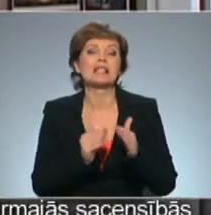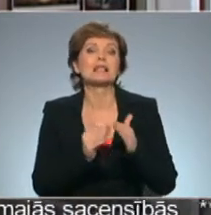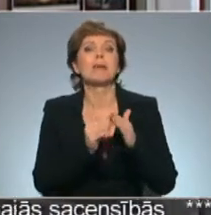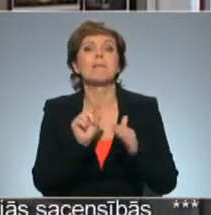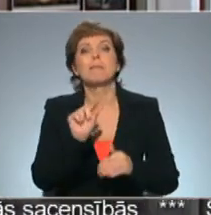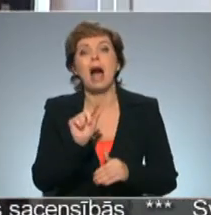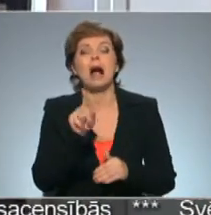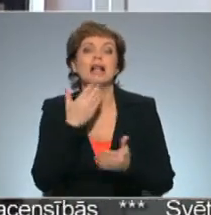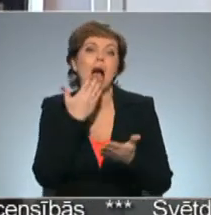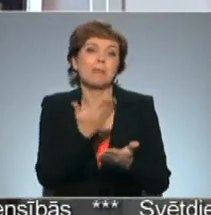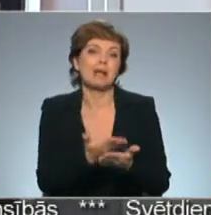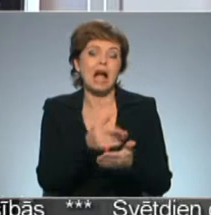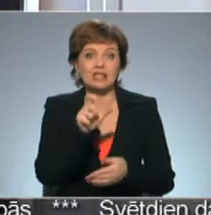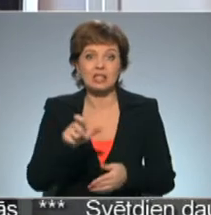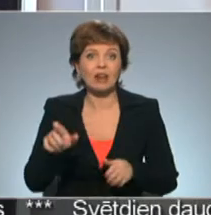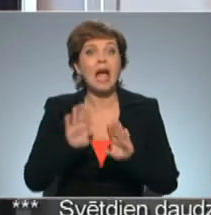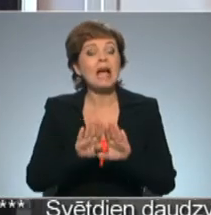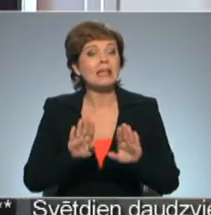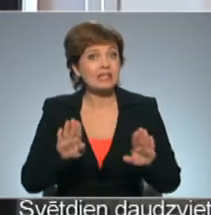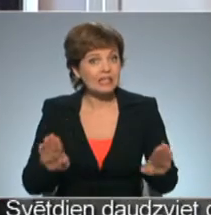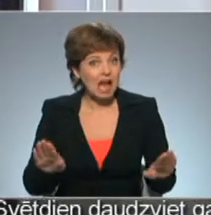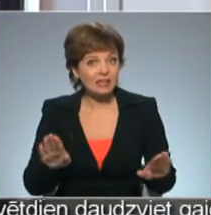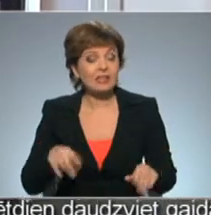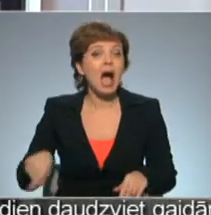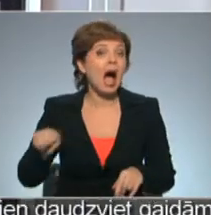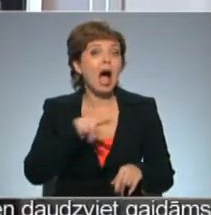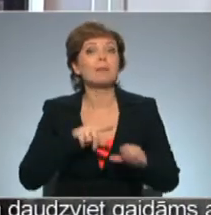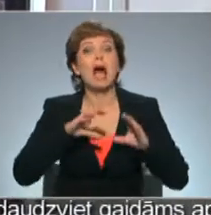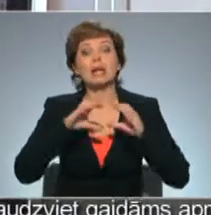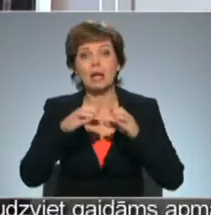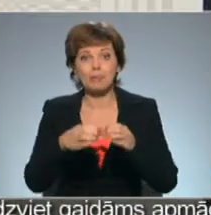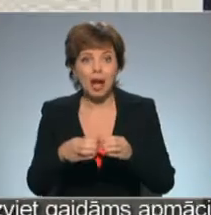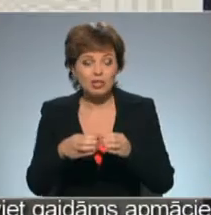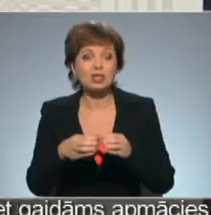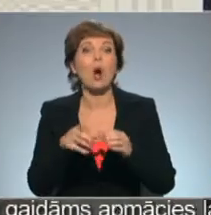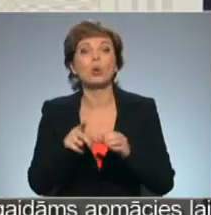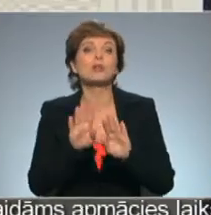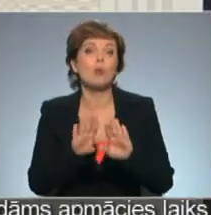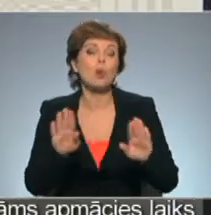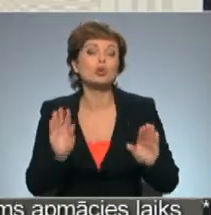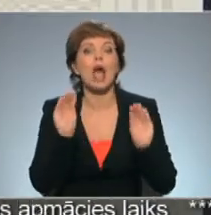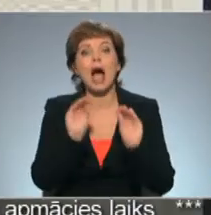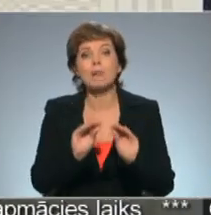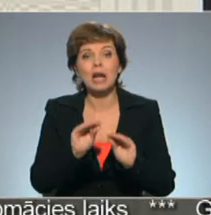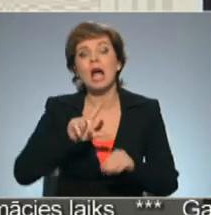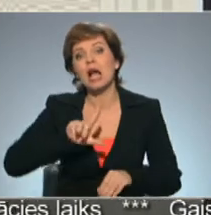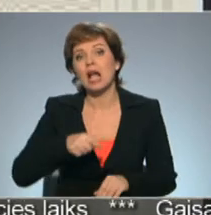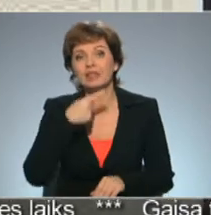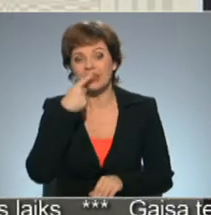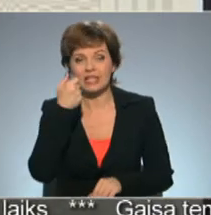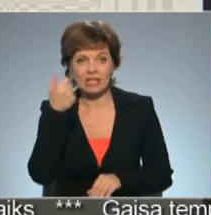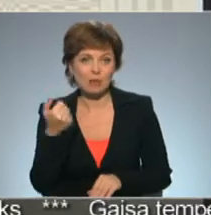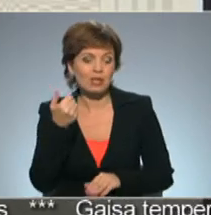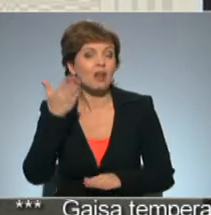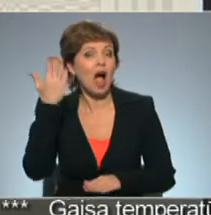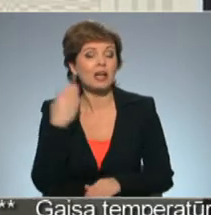tas ir un kāpēc tas ir. Izstādē X dienās apkārt pasaulē Ģedertelies muzejā apkopotas gan Latvijas simtgadēju veltītājas, gan